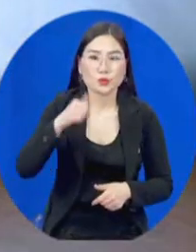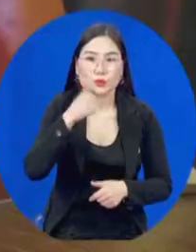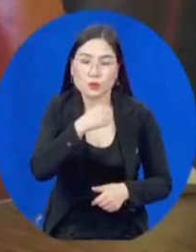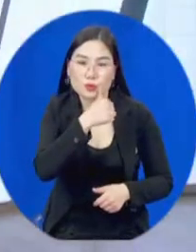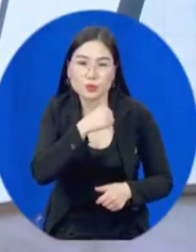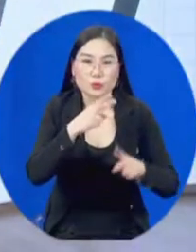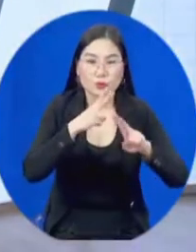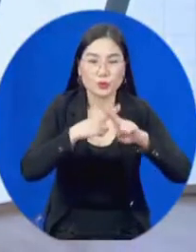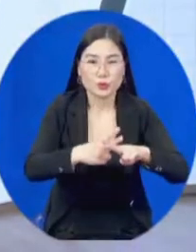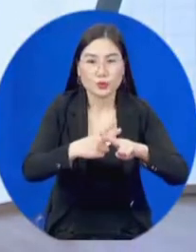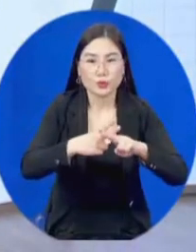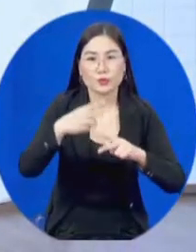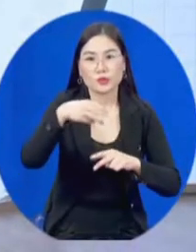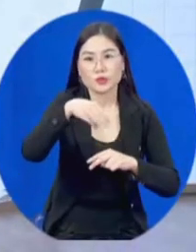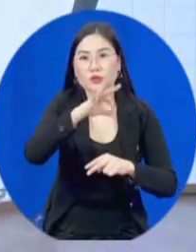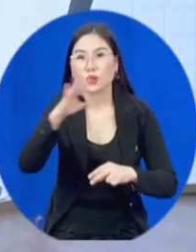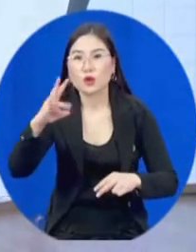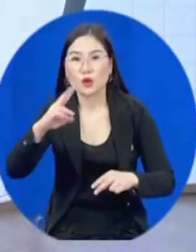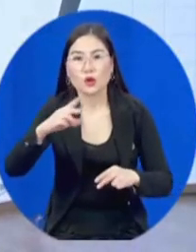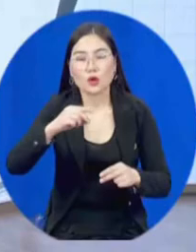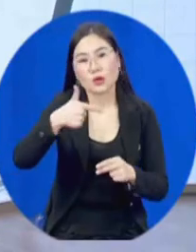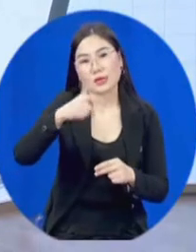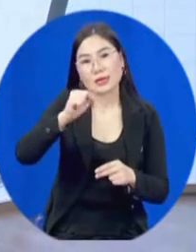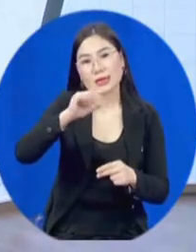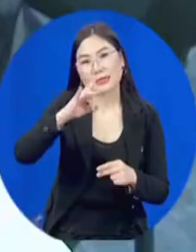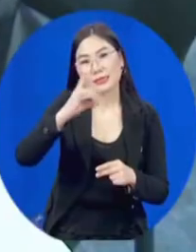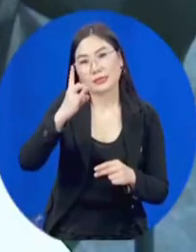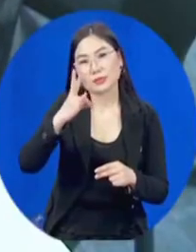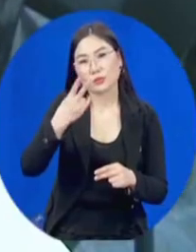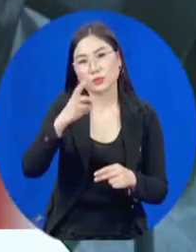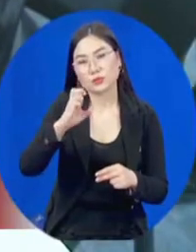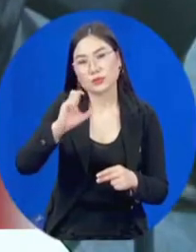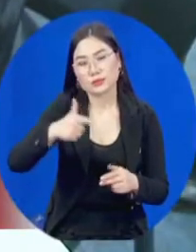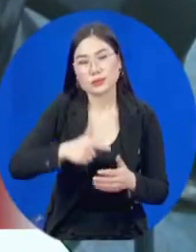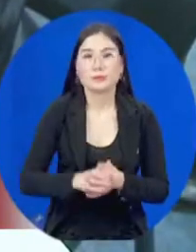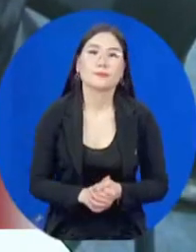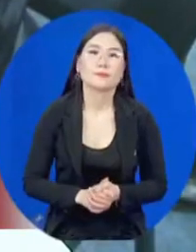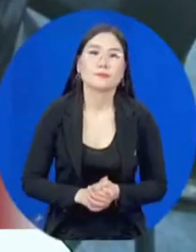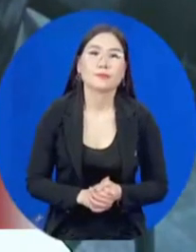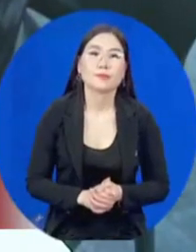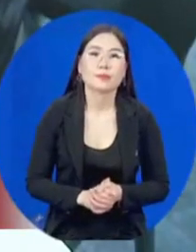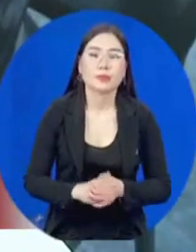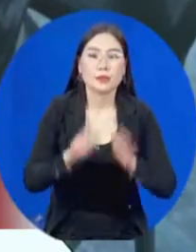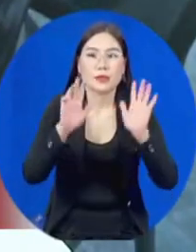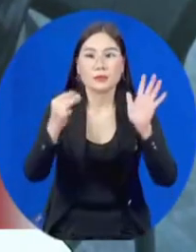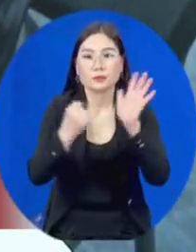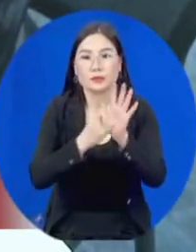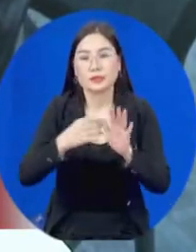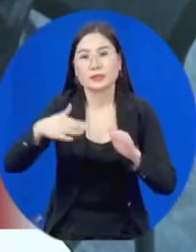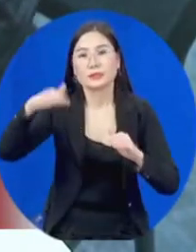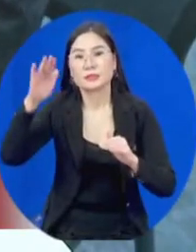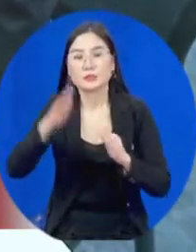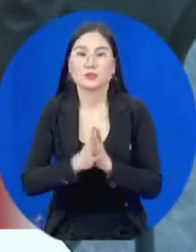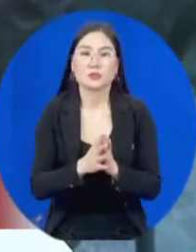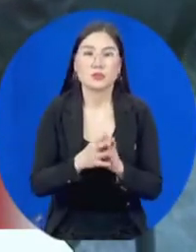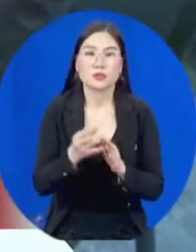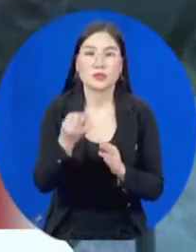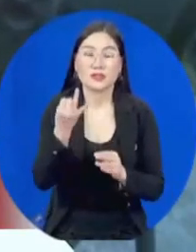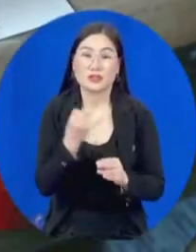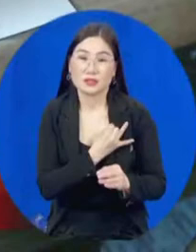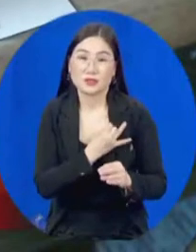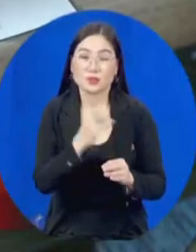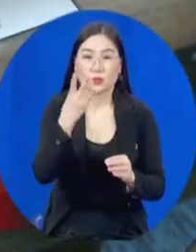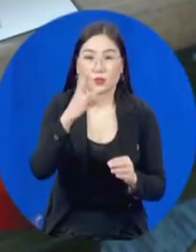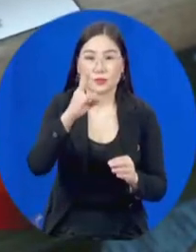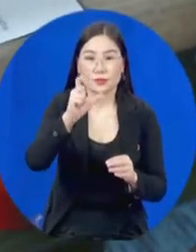тухай хуулиар тоон гарын үсэг ашиглах асуудал хуульчлагдсан. За ингэснээр Монгол улсын 16-аас дээш насны иргэний үнэ авсан хүмүүс